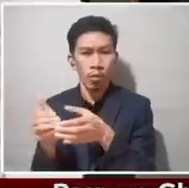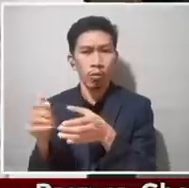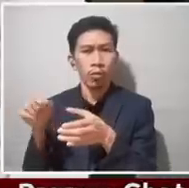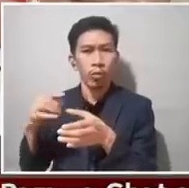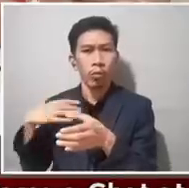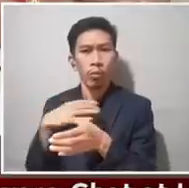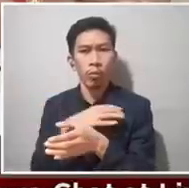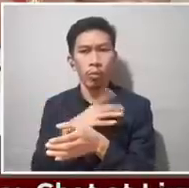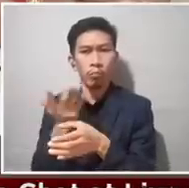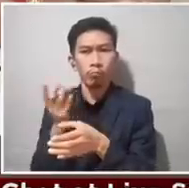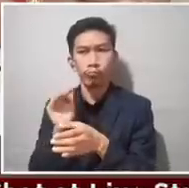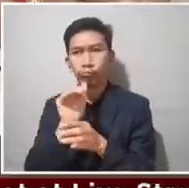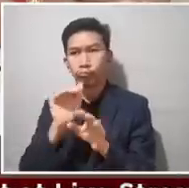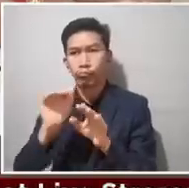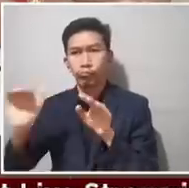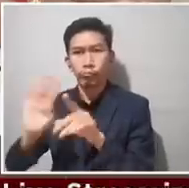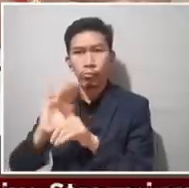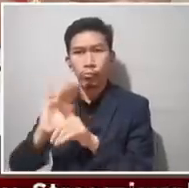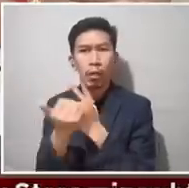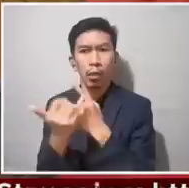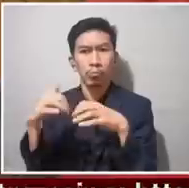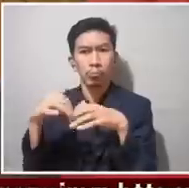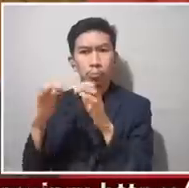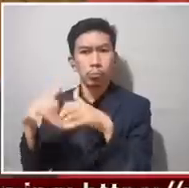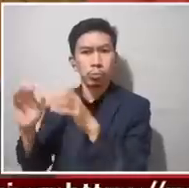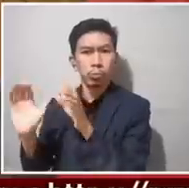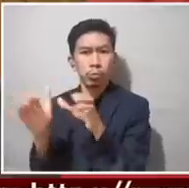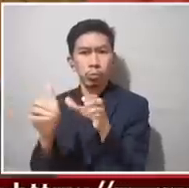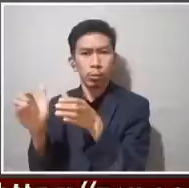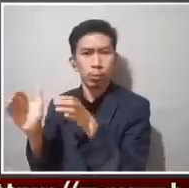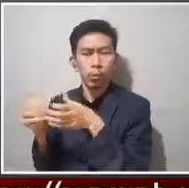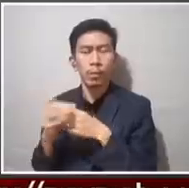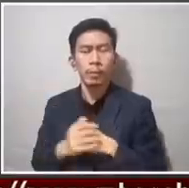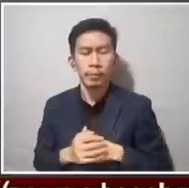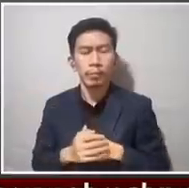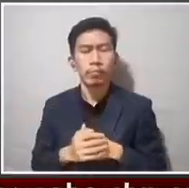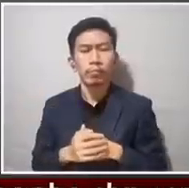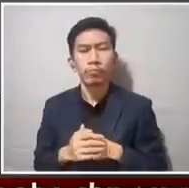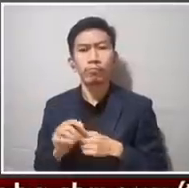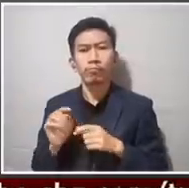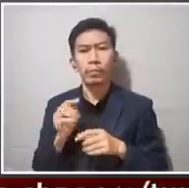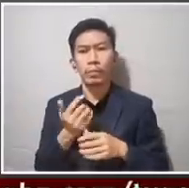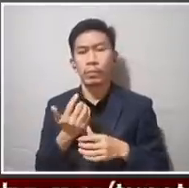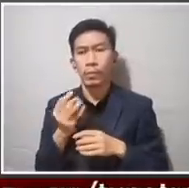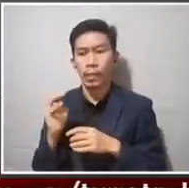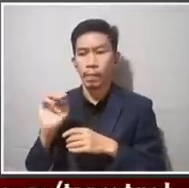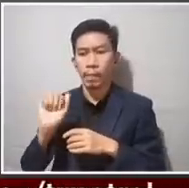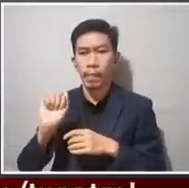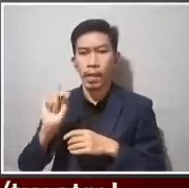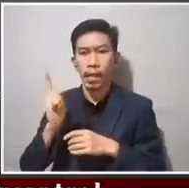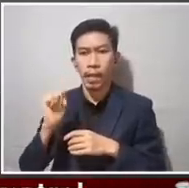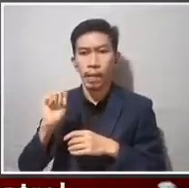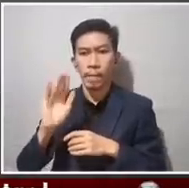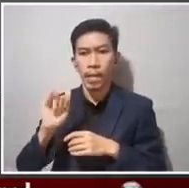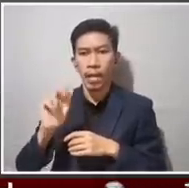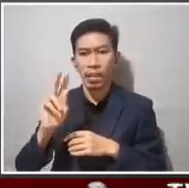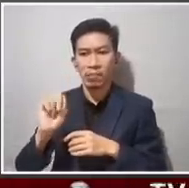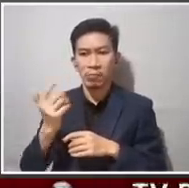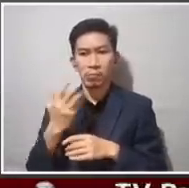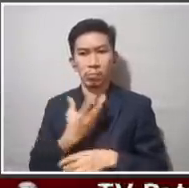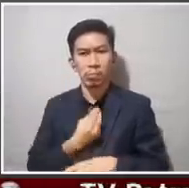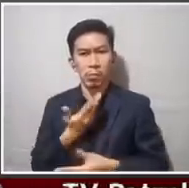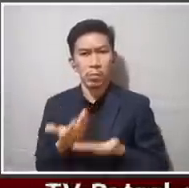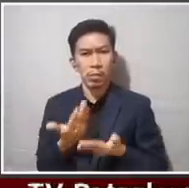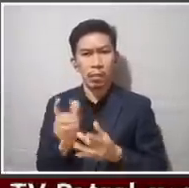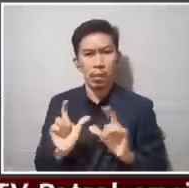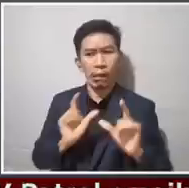sa mga barangays. Nababahala naman ang Makabayan Block na gamitin ng militar si Jeveline para i-red tag ang Makabayan Block. Pinaghahandaan namin yon